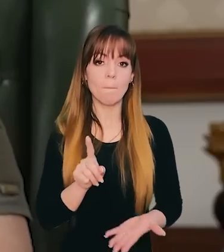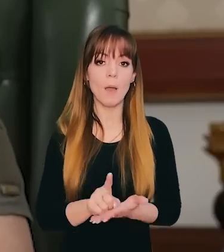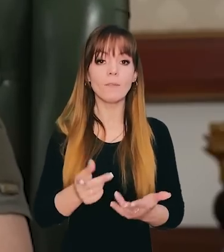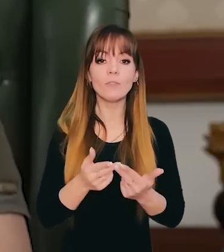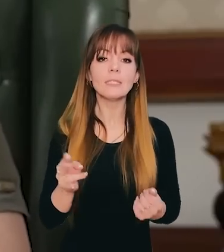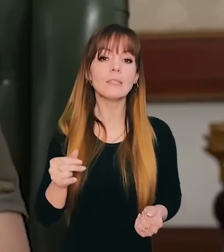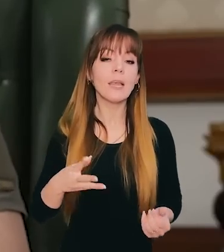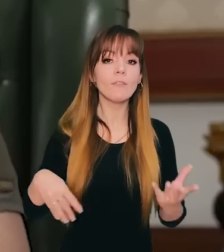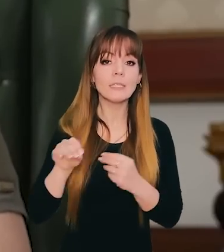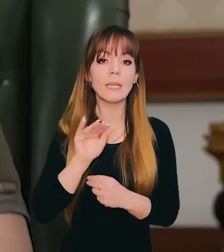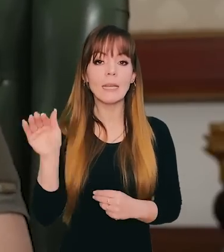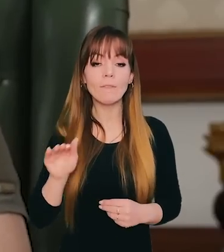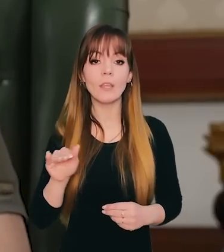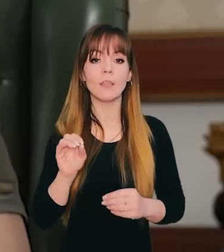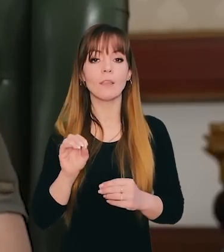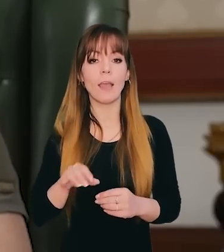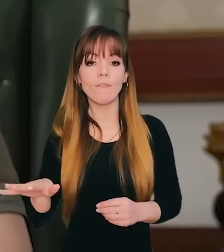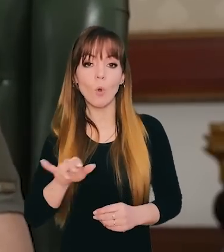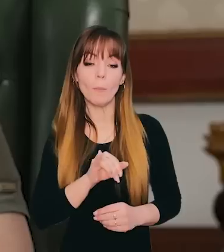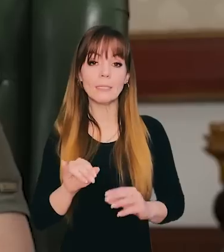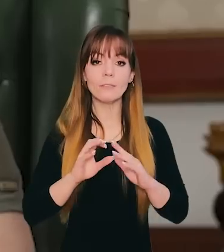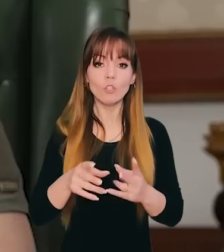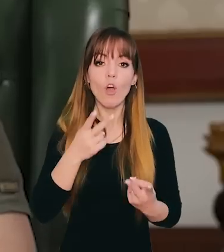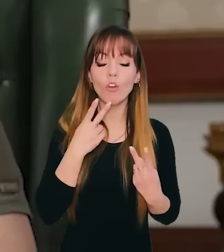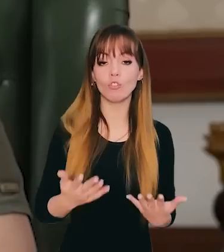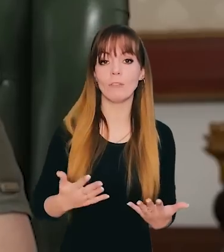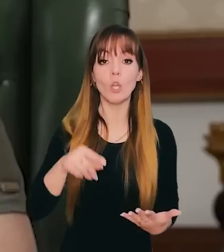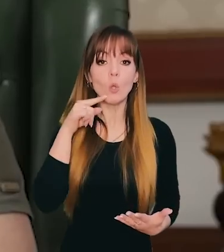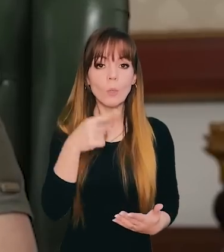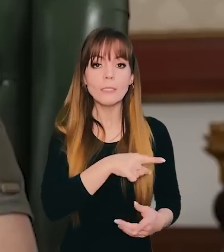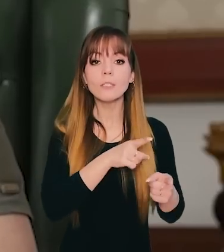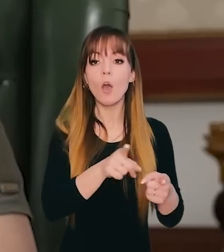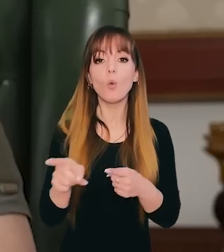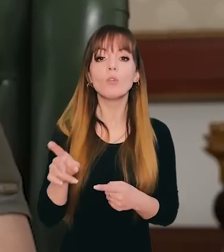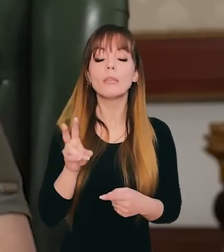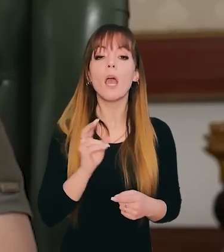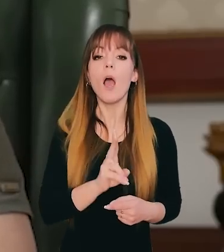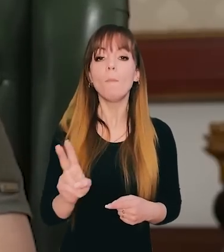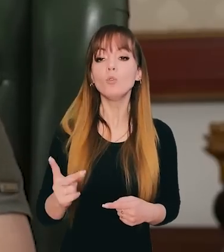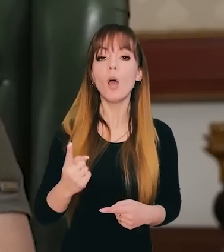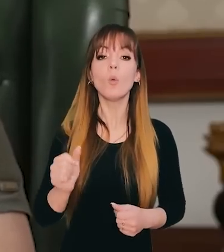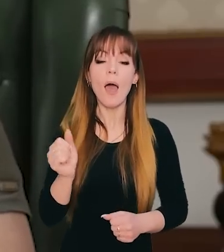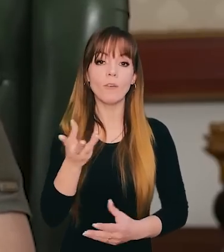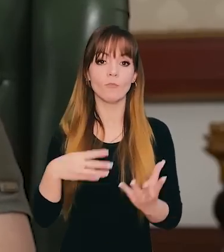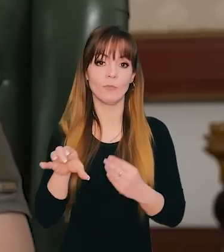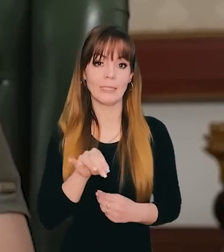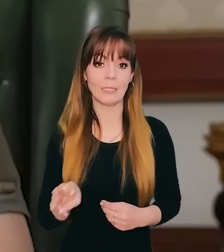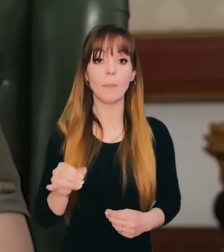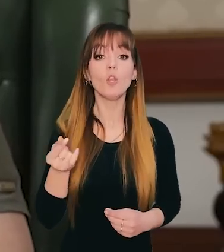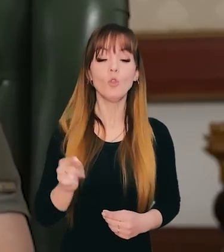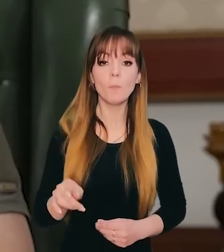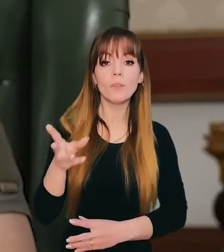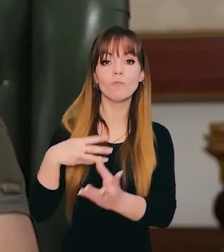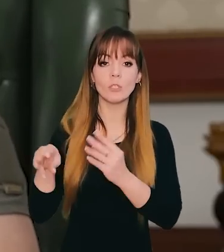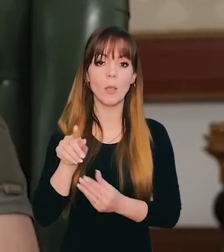маємо визнати на всіх рівнях у Європі та світу очевидне Росія загрожує не комусь одному а всім